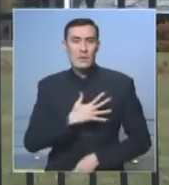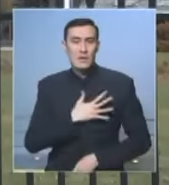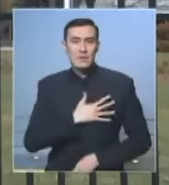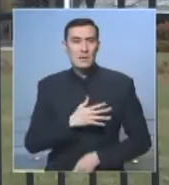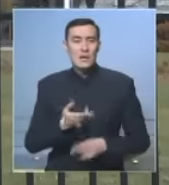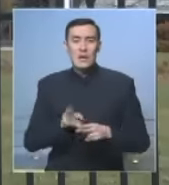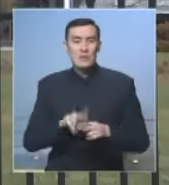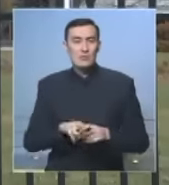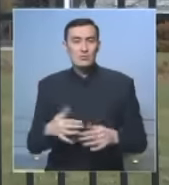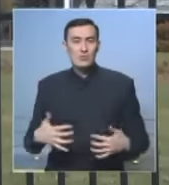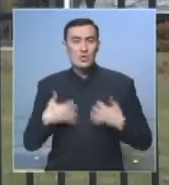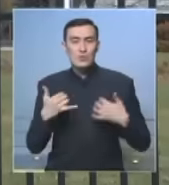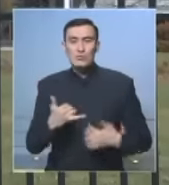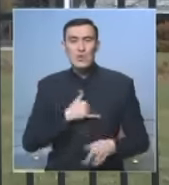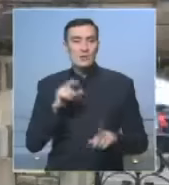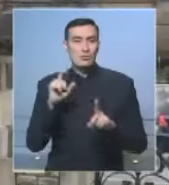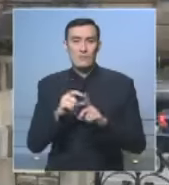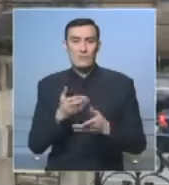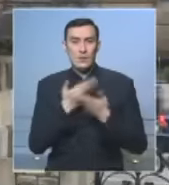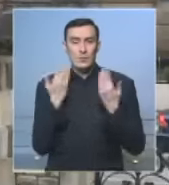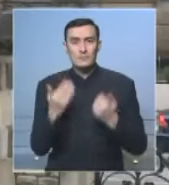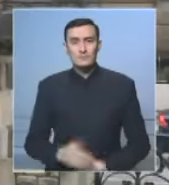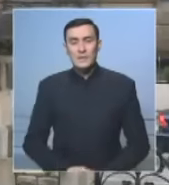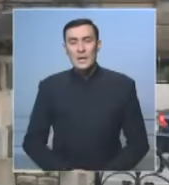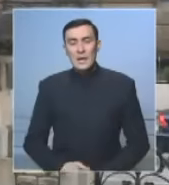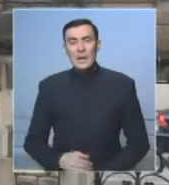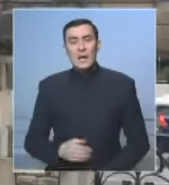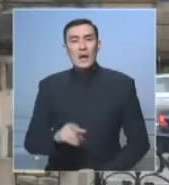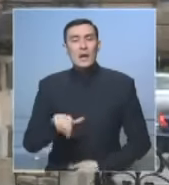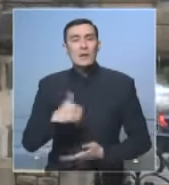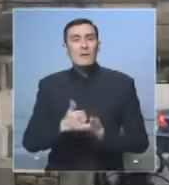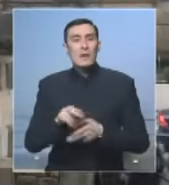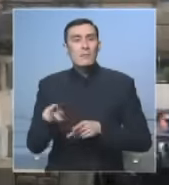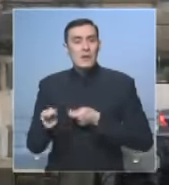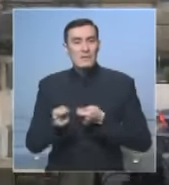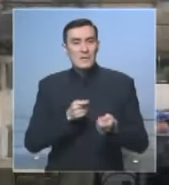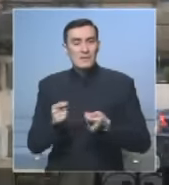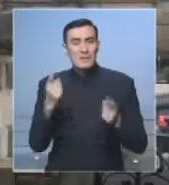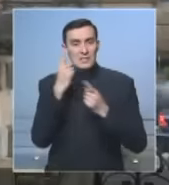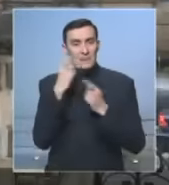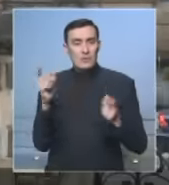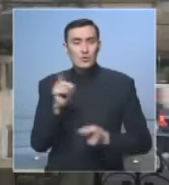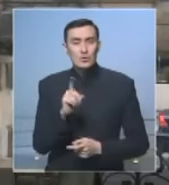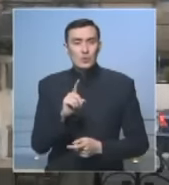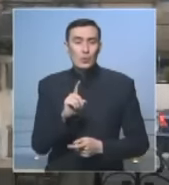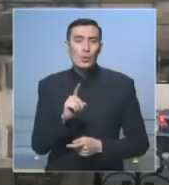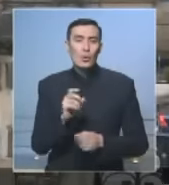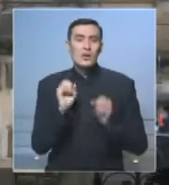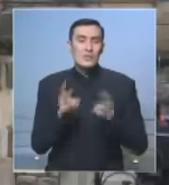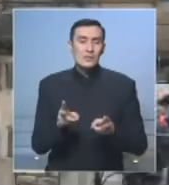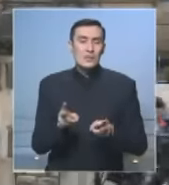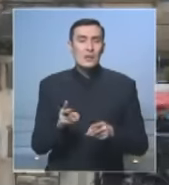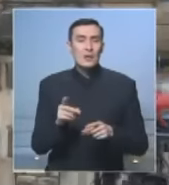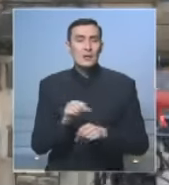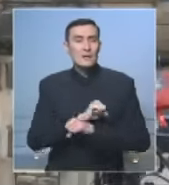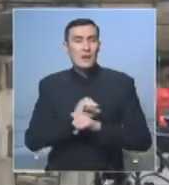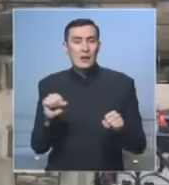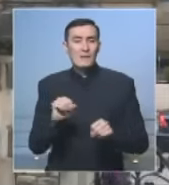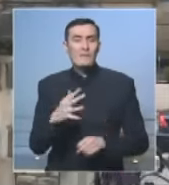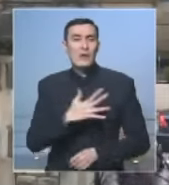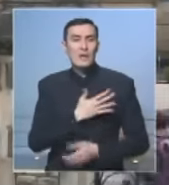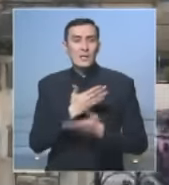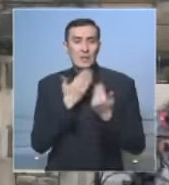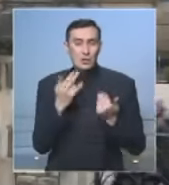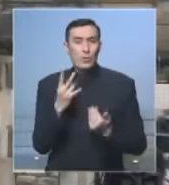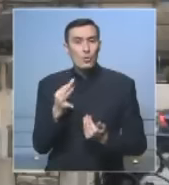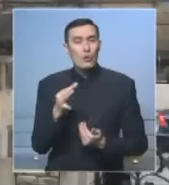Это ужасно. У меня нет слов. Хотя глава правительства Джастин Трюдо и заявил, что риска или угрозы терактов в Канаде нет, в